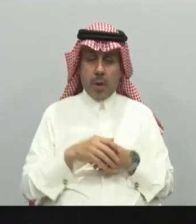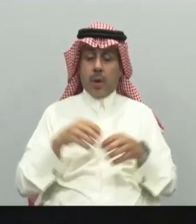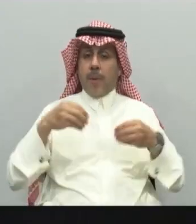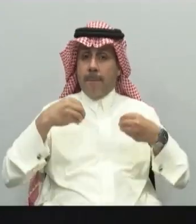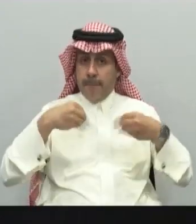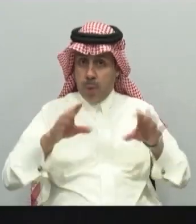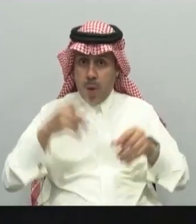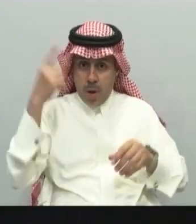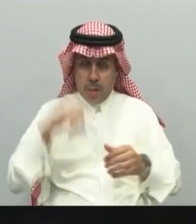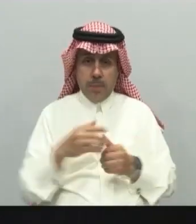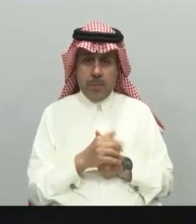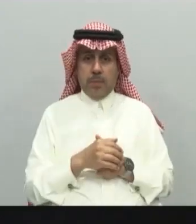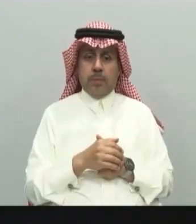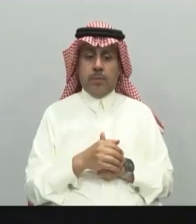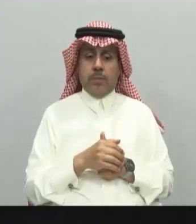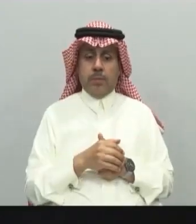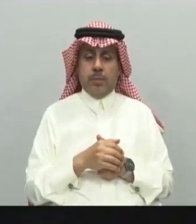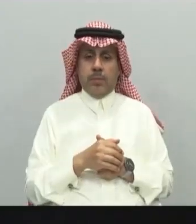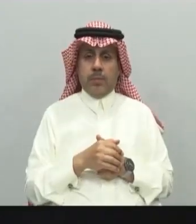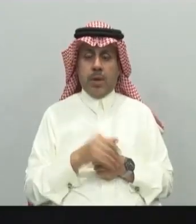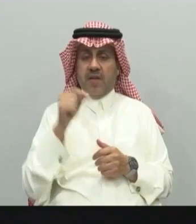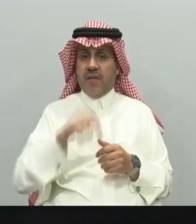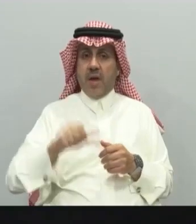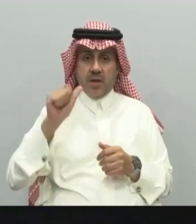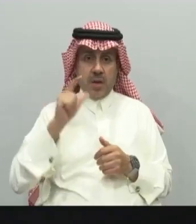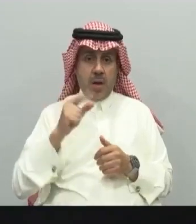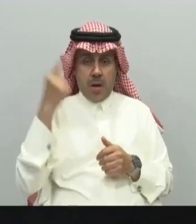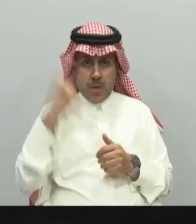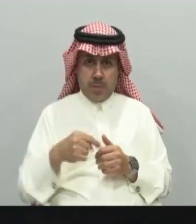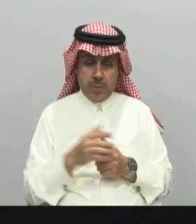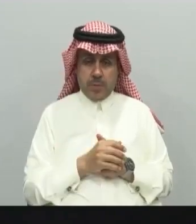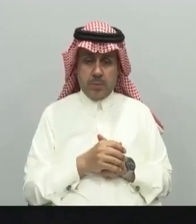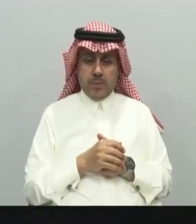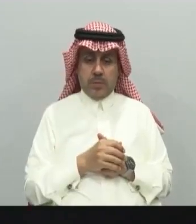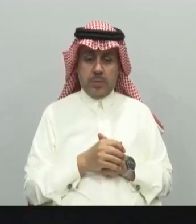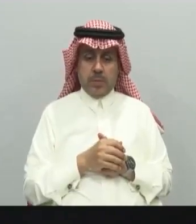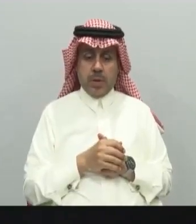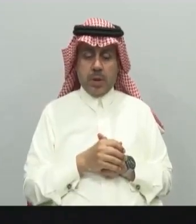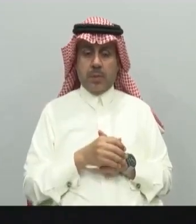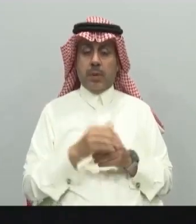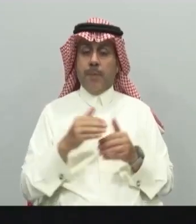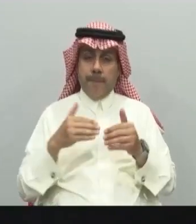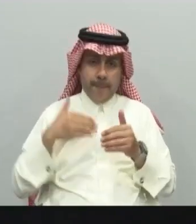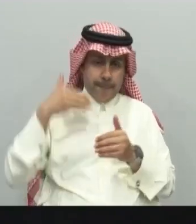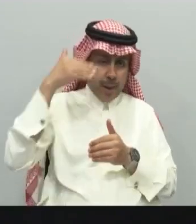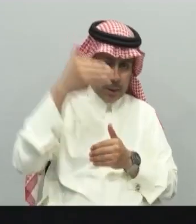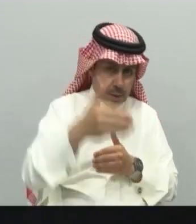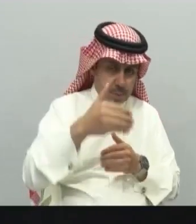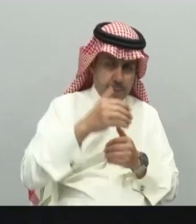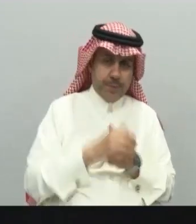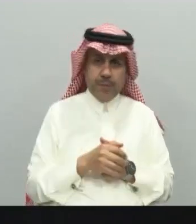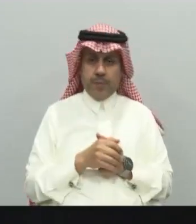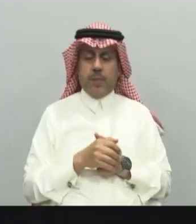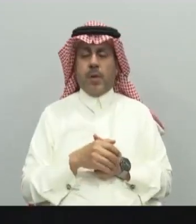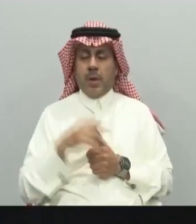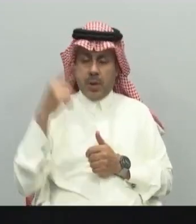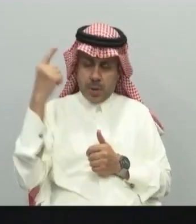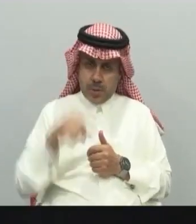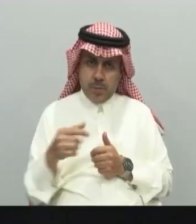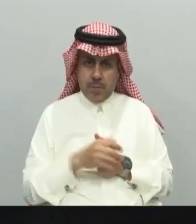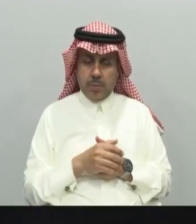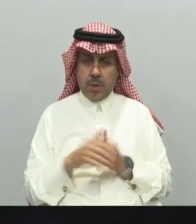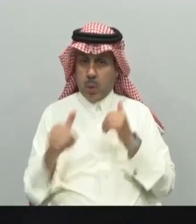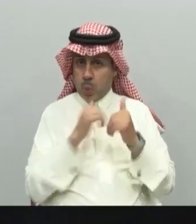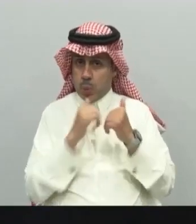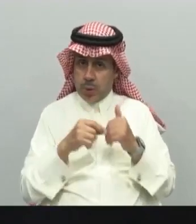حرم لا لاجل انه في اصله محرم وانما لما يؤدي الى المحرم وسيله